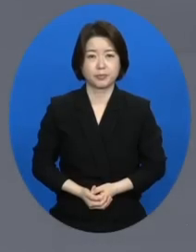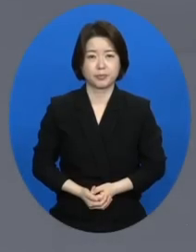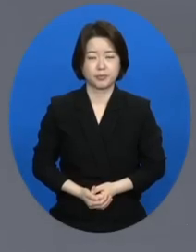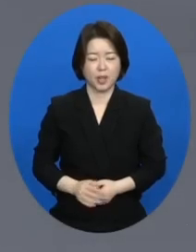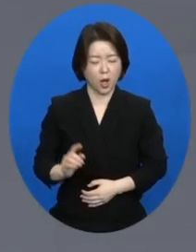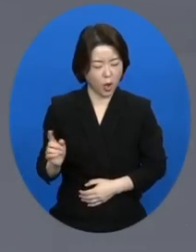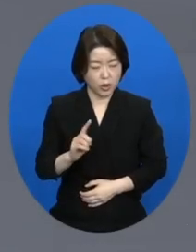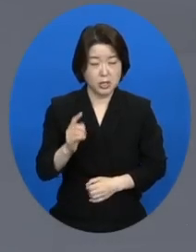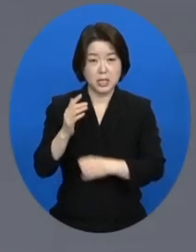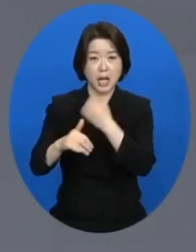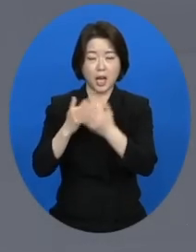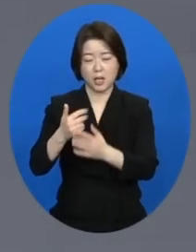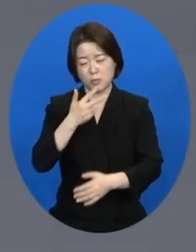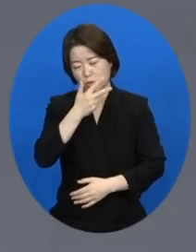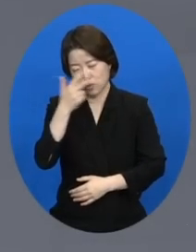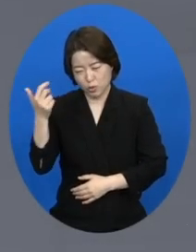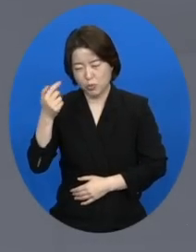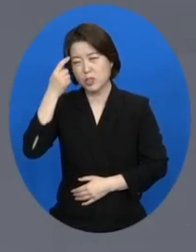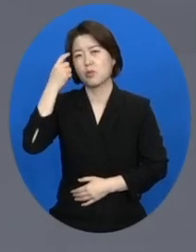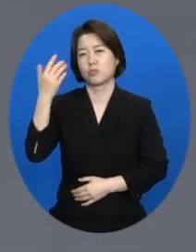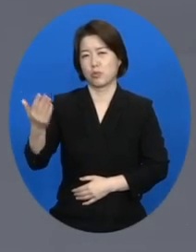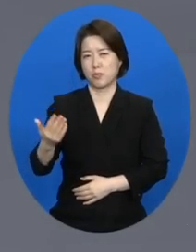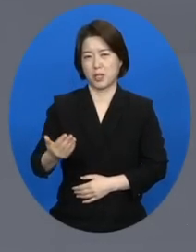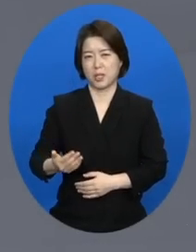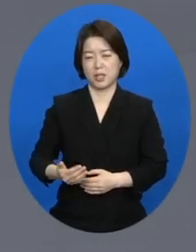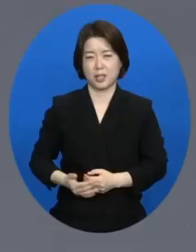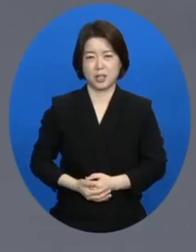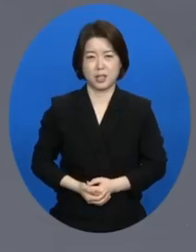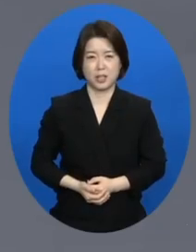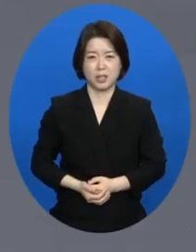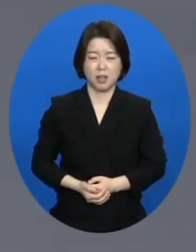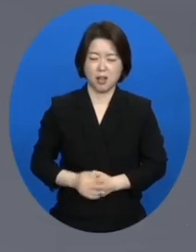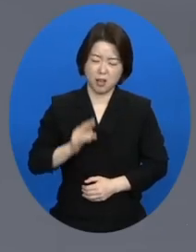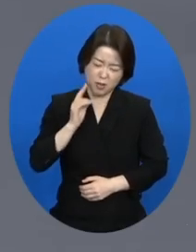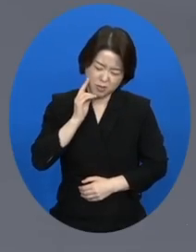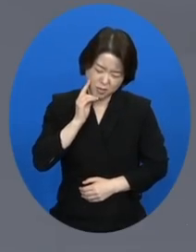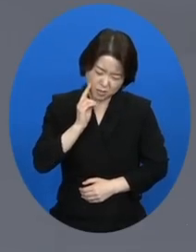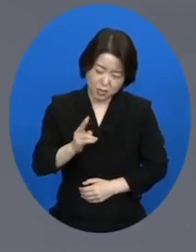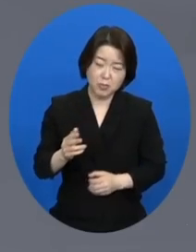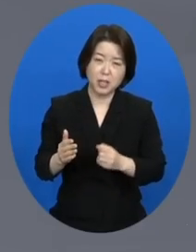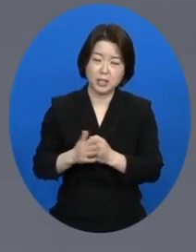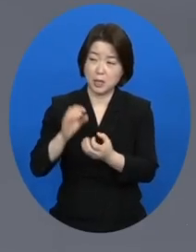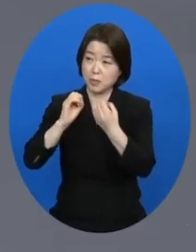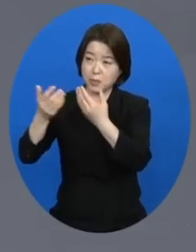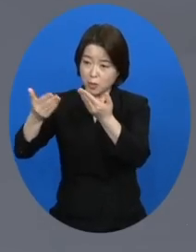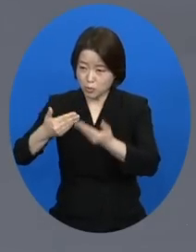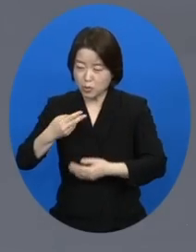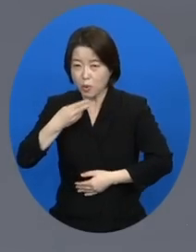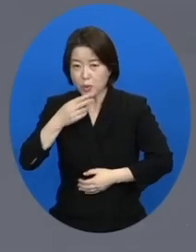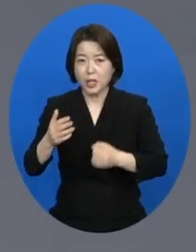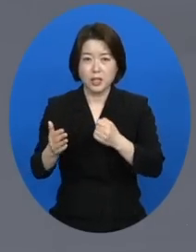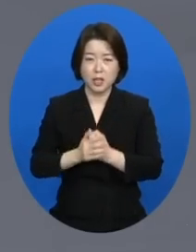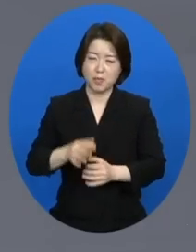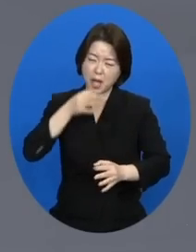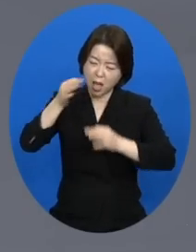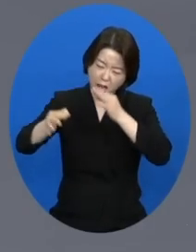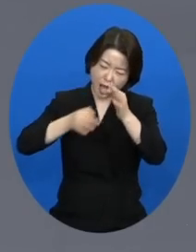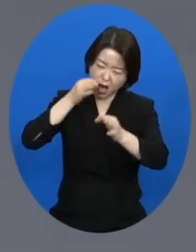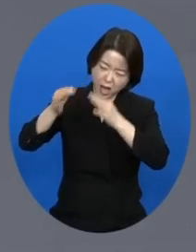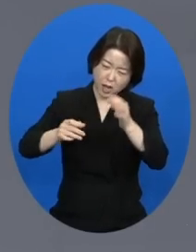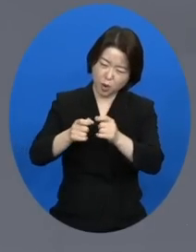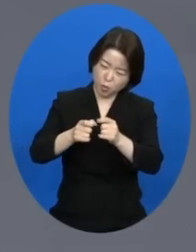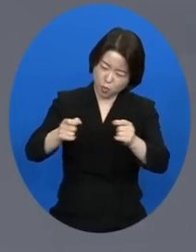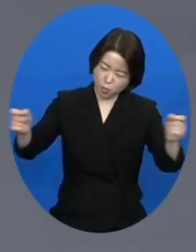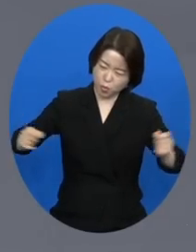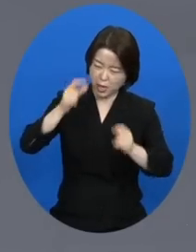오죽했으면 하나님이 주무시냐라고까지 할까. 오죽 하나님이 응답하지 않으시면 그렇게 부르짖고 그렇게 오랜